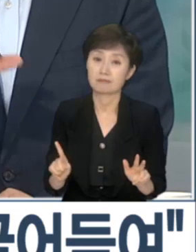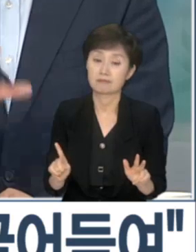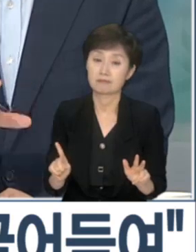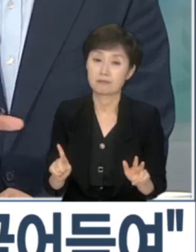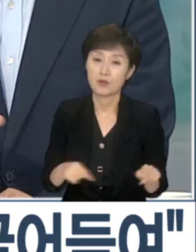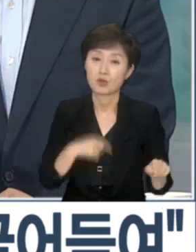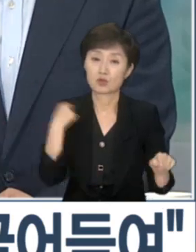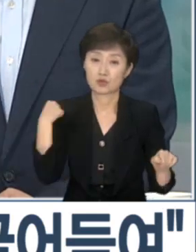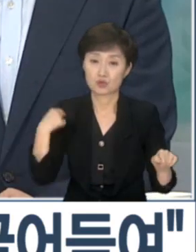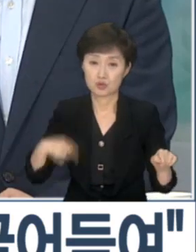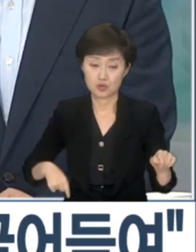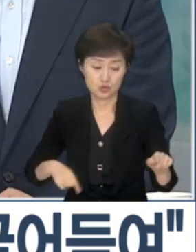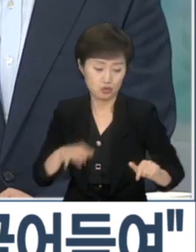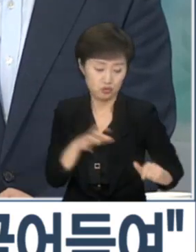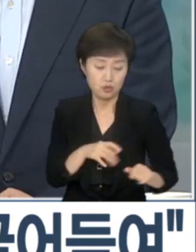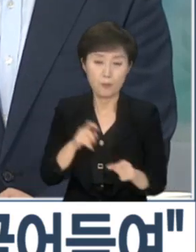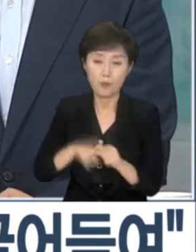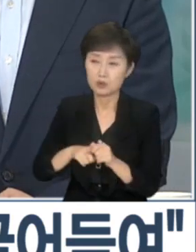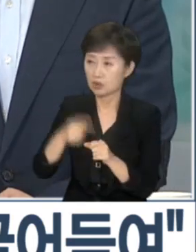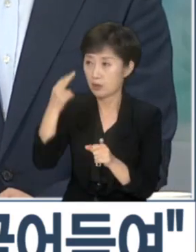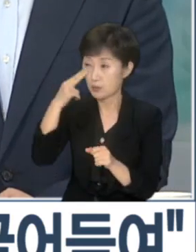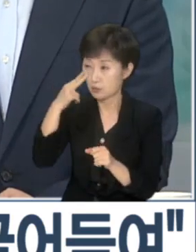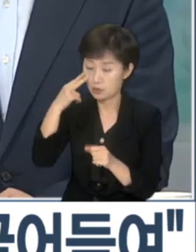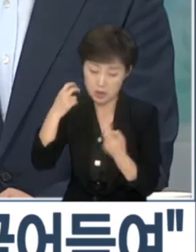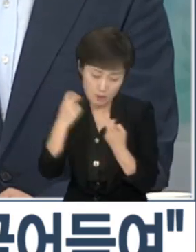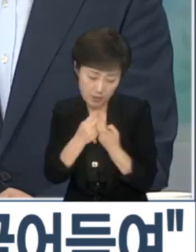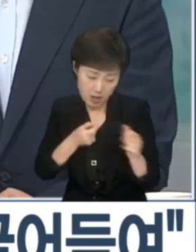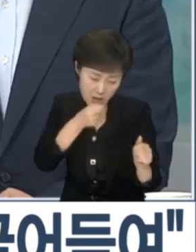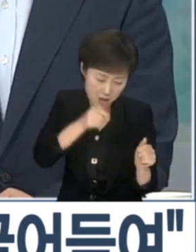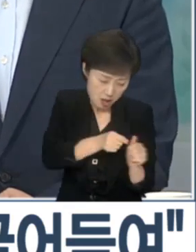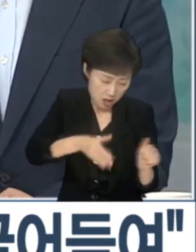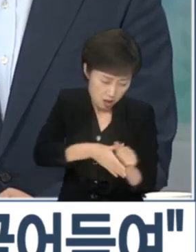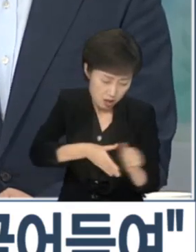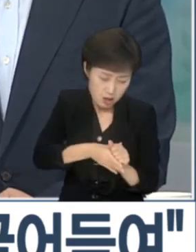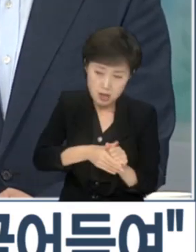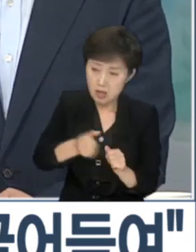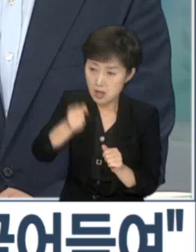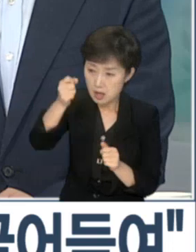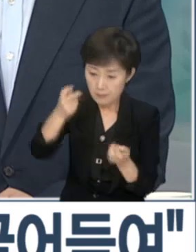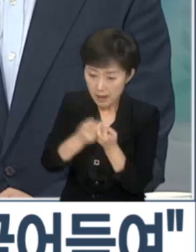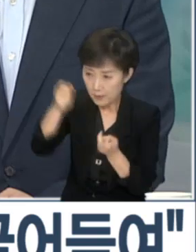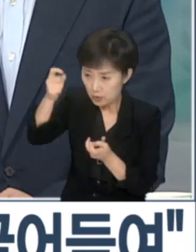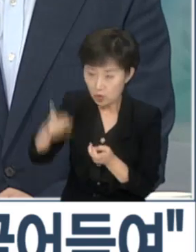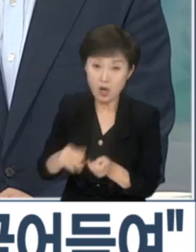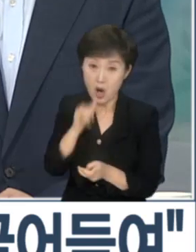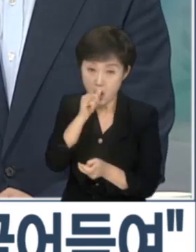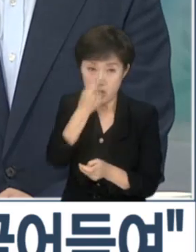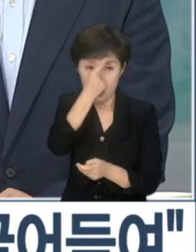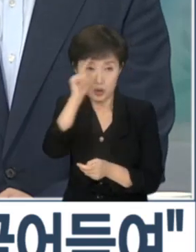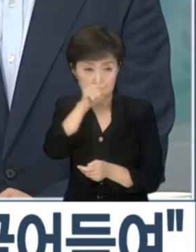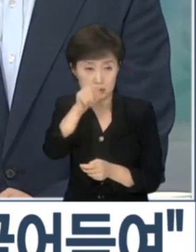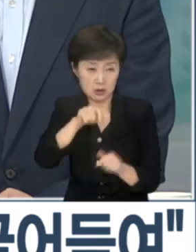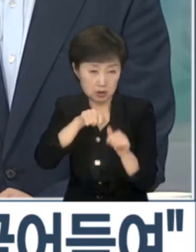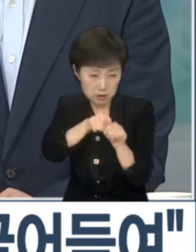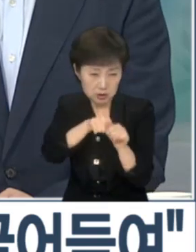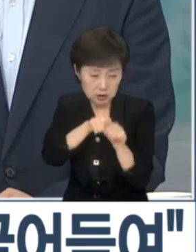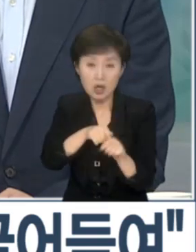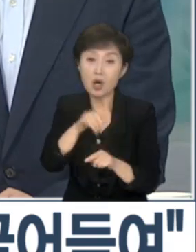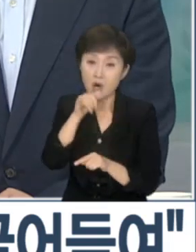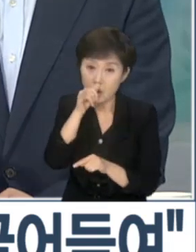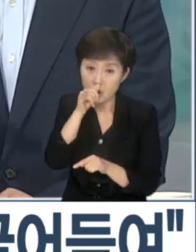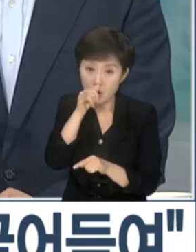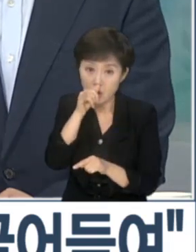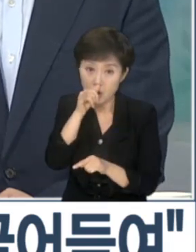중국을 포위하기 위한 미국의 여러 가지 전략 전술들이 국제적으로 행해지고 있고 그리고 러시아에 대해서는 압박을 가하고 있고